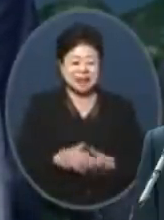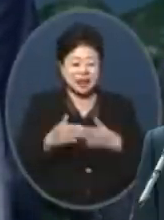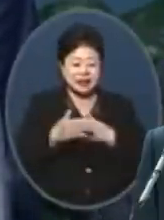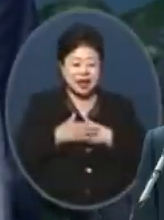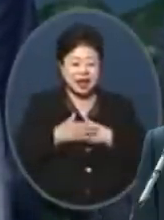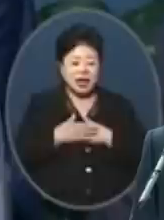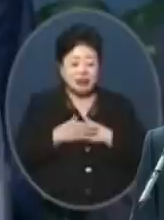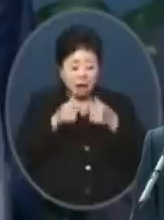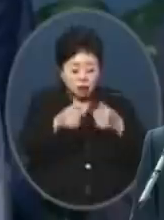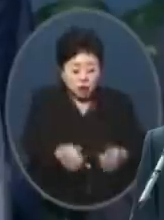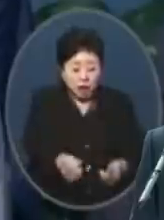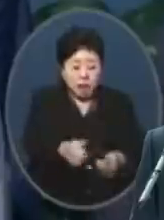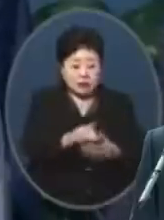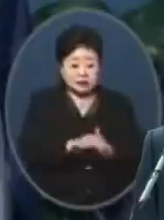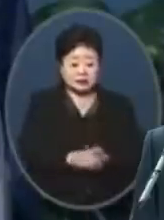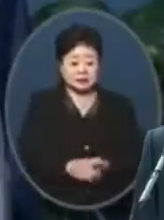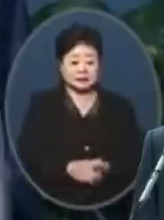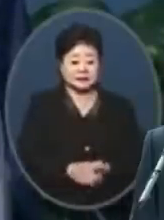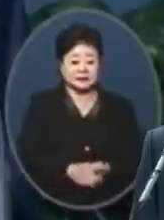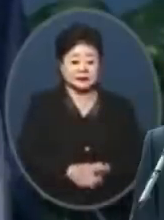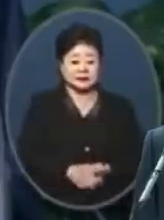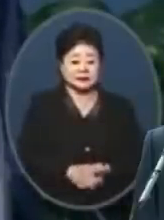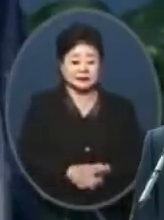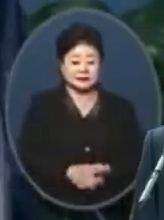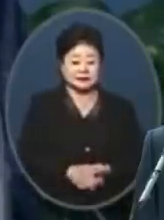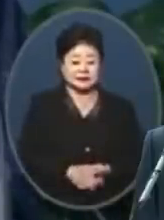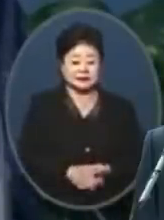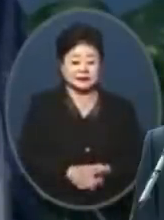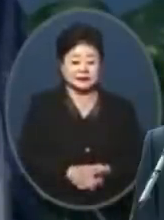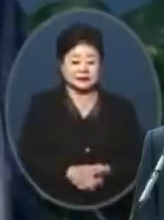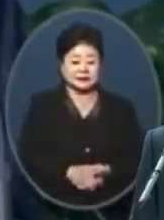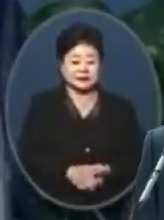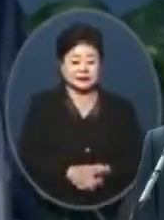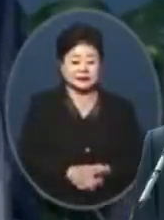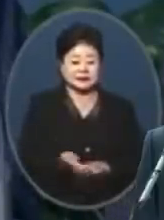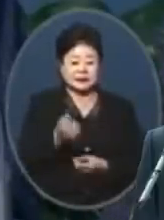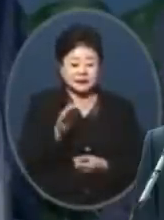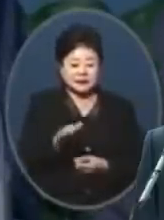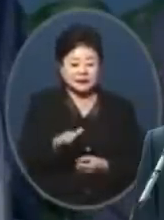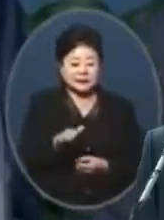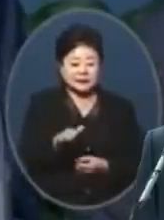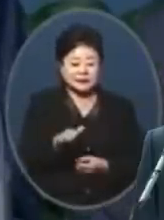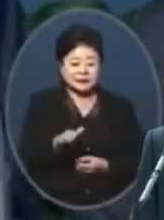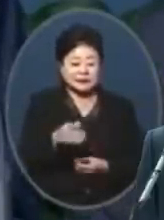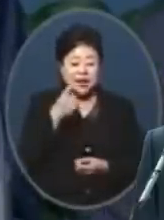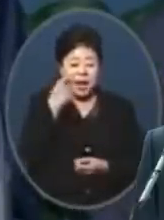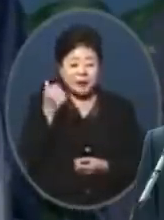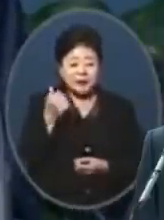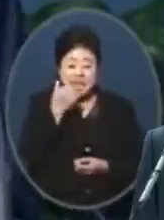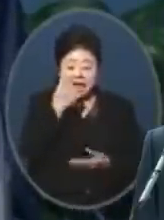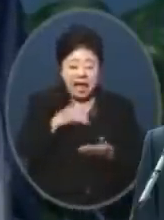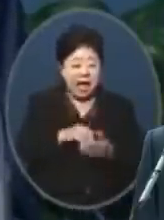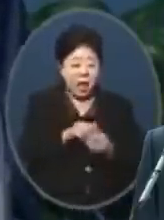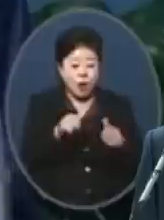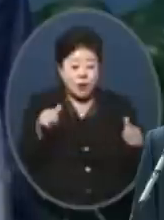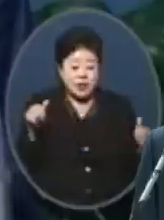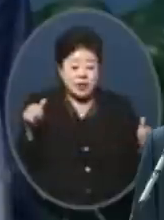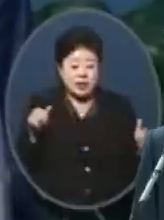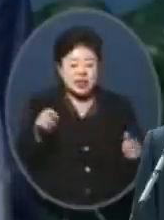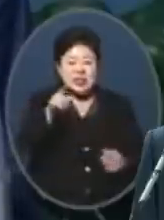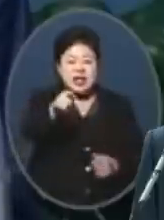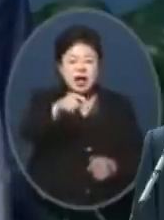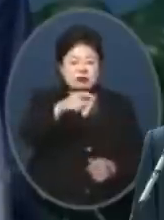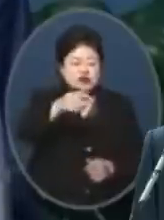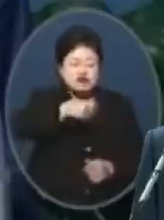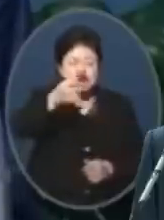나를 보고 절을 하더라. And they were all bowing to me. 그러니까 그 아버지 야곱이 야 이놈아